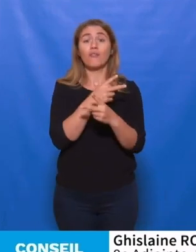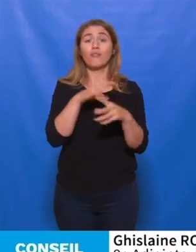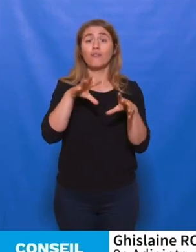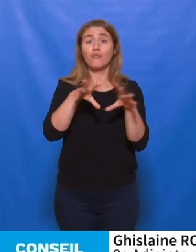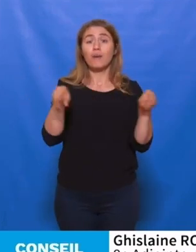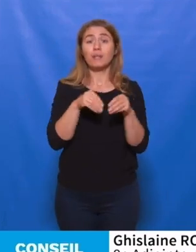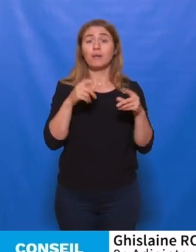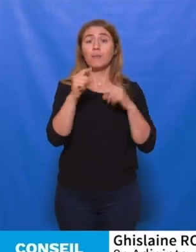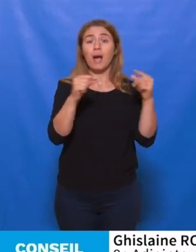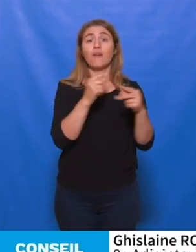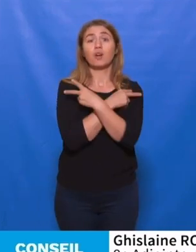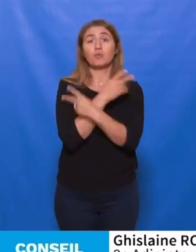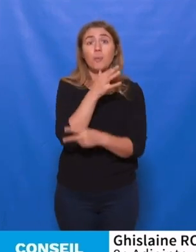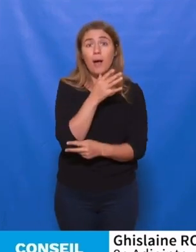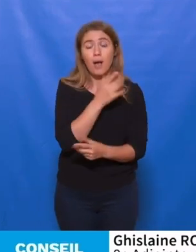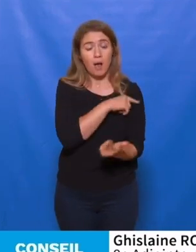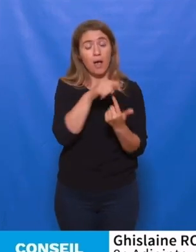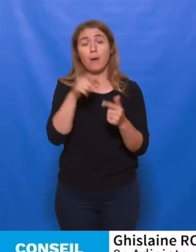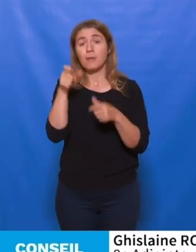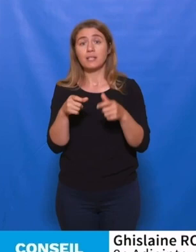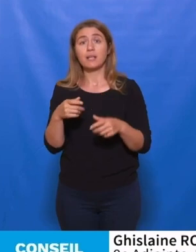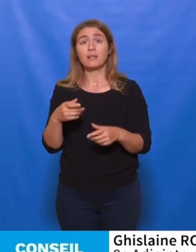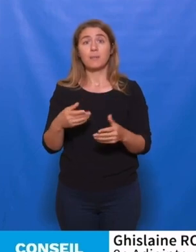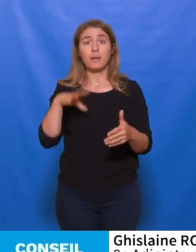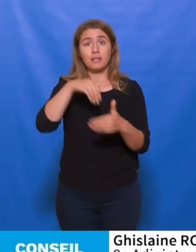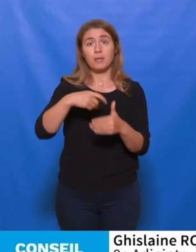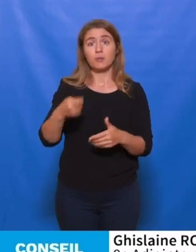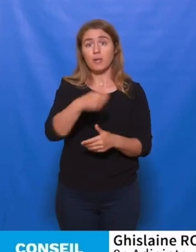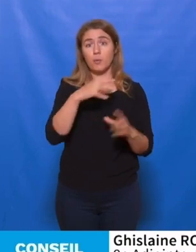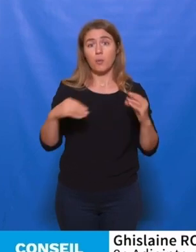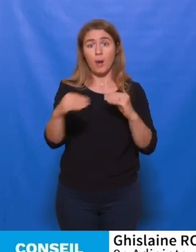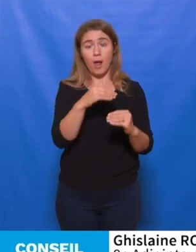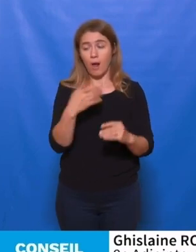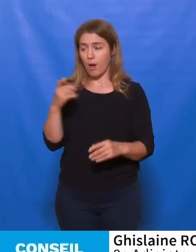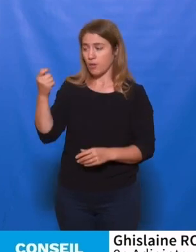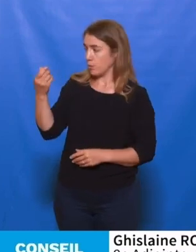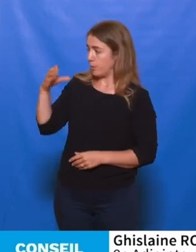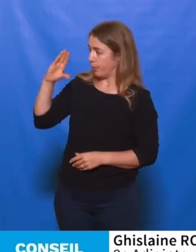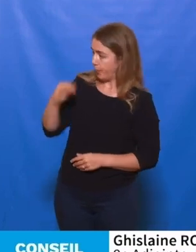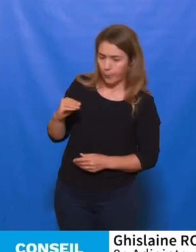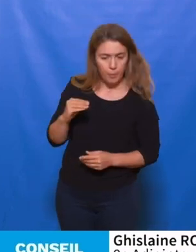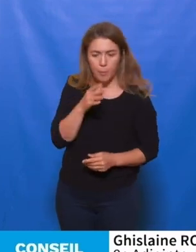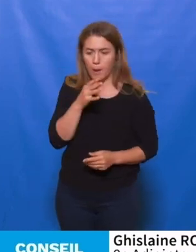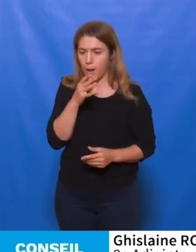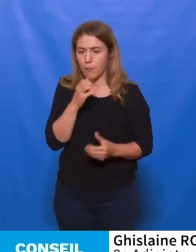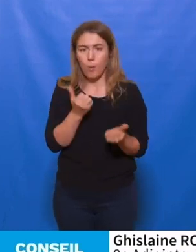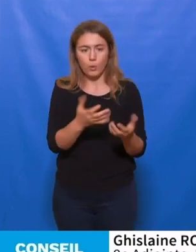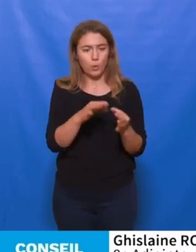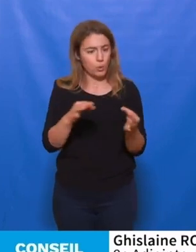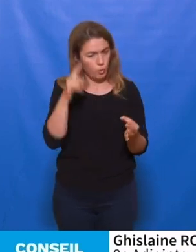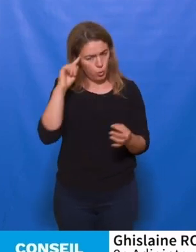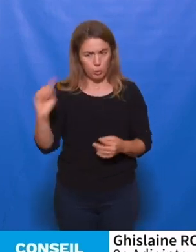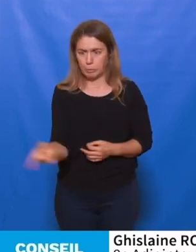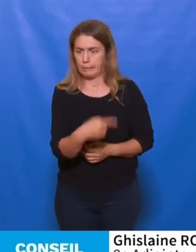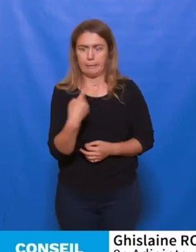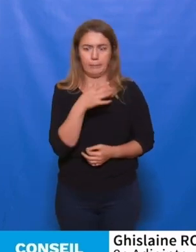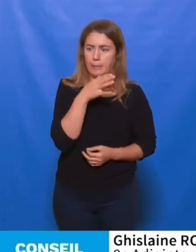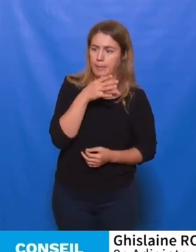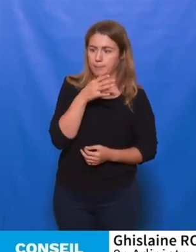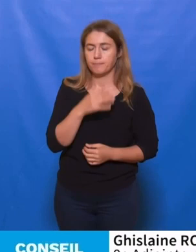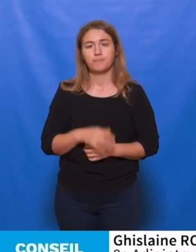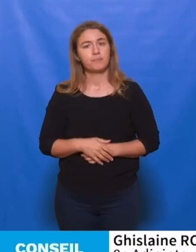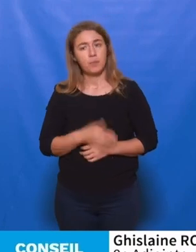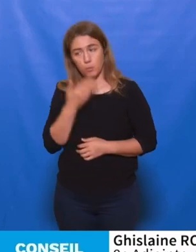populaire qui n'ont pas assez de financement pour construire des propositions pour toutes et tous. Il devrait aussi, en premier